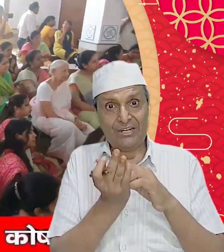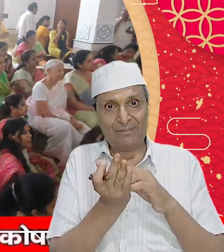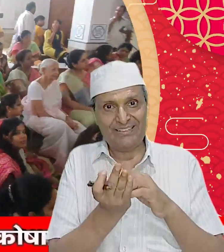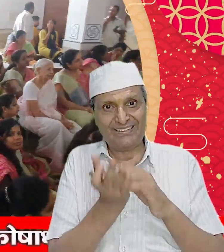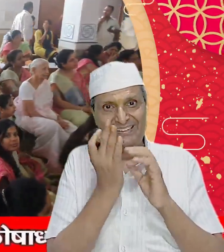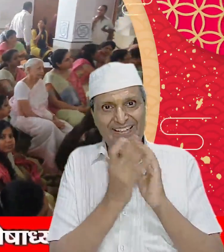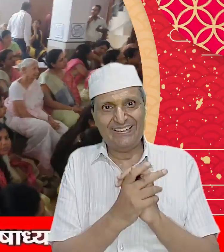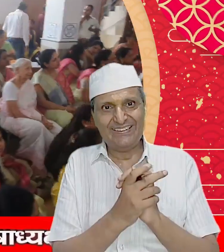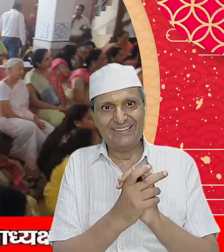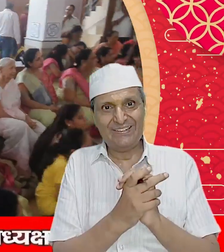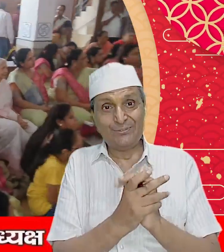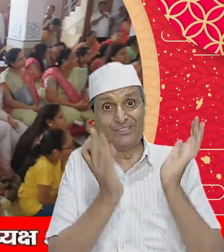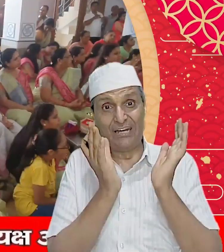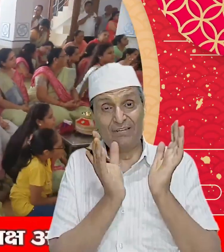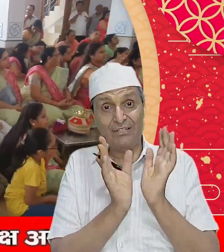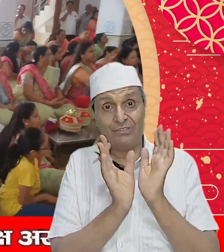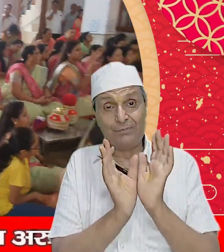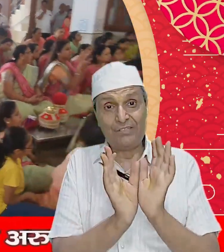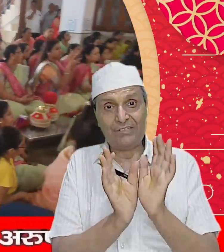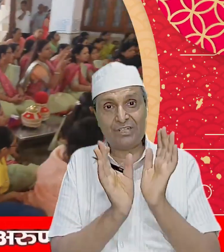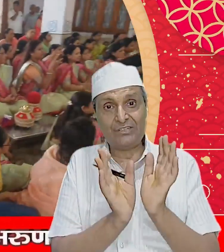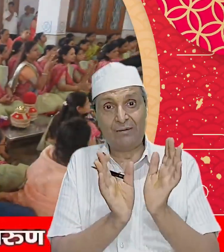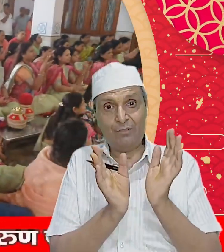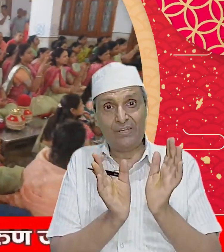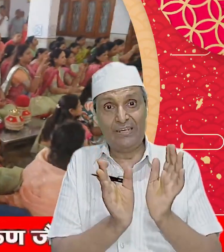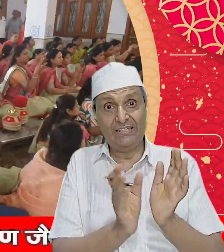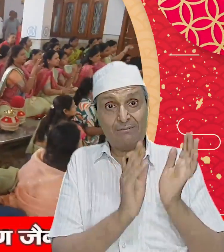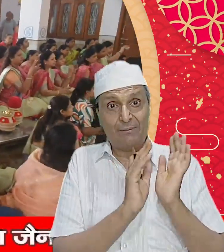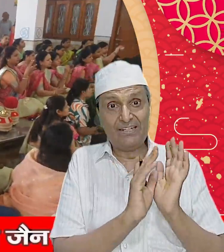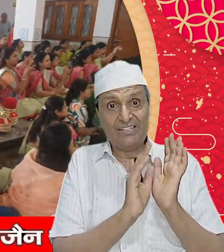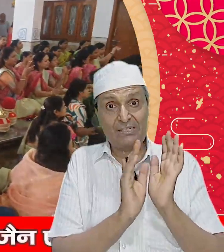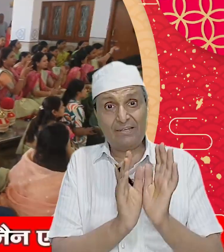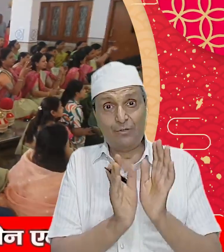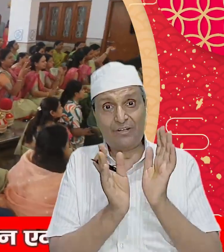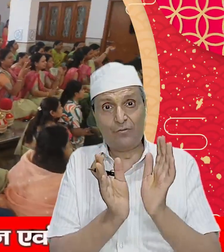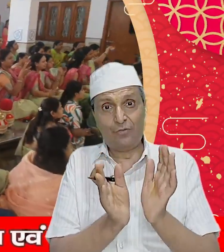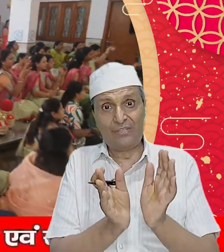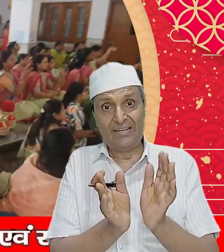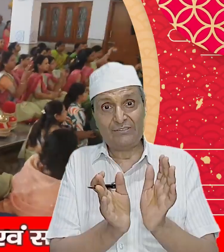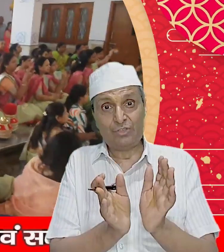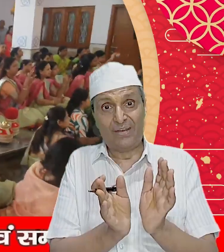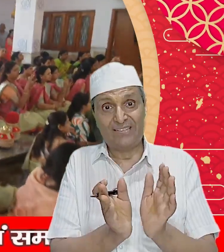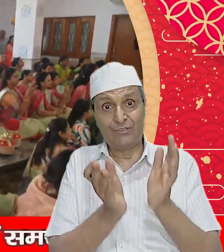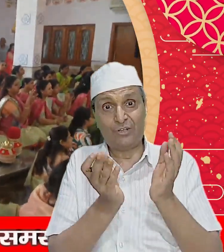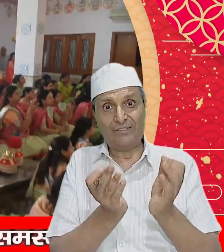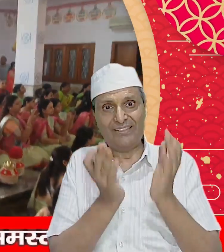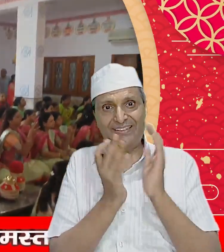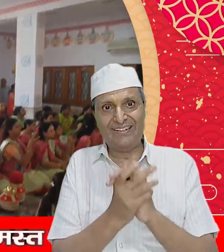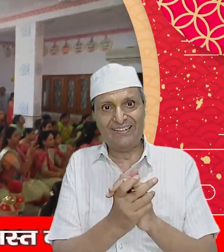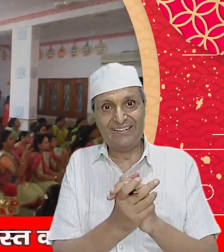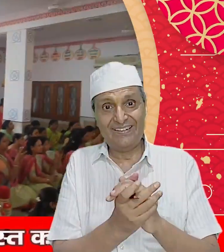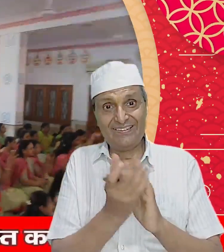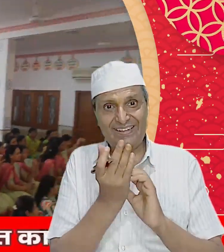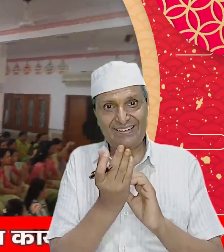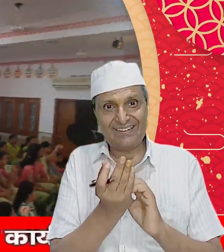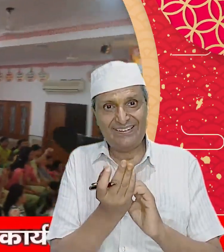के अंदर कब दिखती है? सोचिए आप, सबसे ज्यादा श्रद्धा हम लोगों की जब हमारे क्षेत्र में गुरुवर का वो होता है चतुर्मास, तो कब दिखती